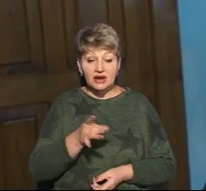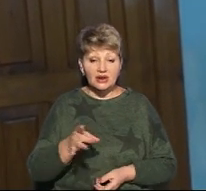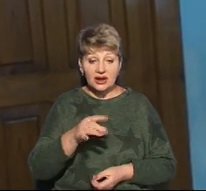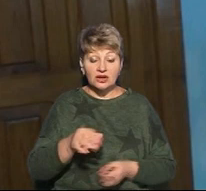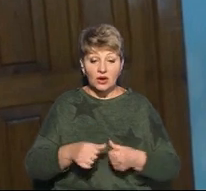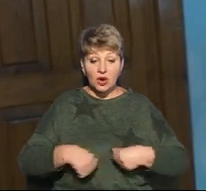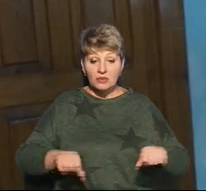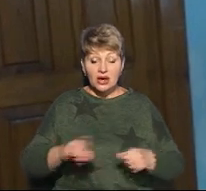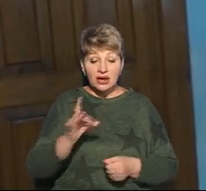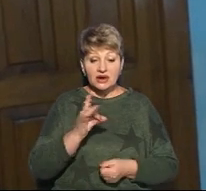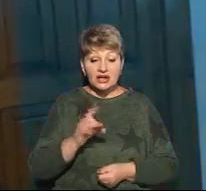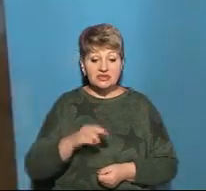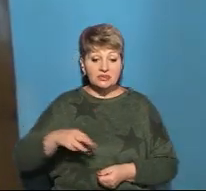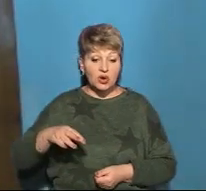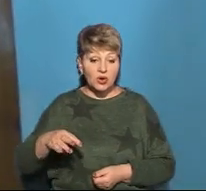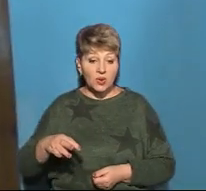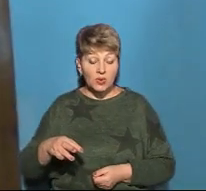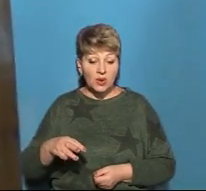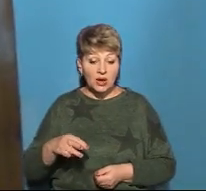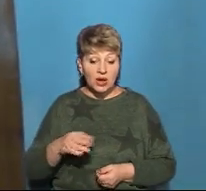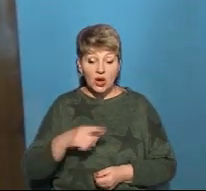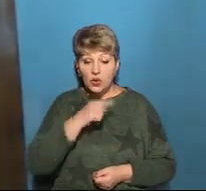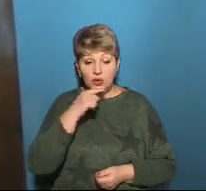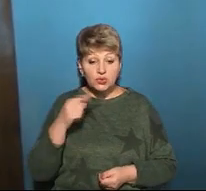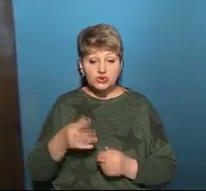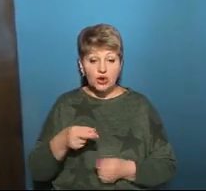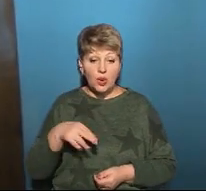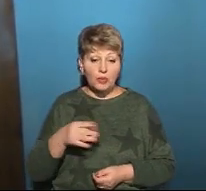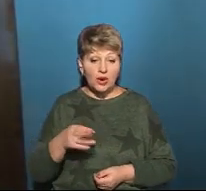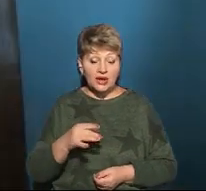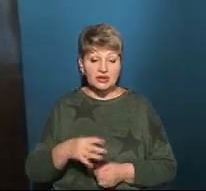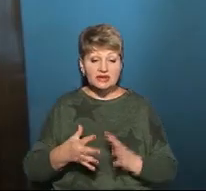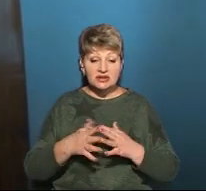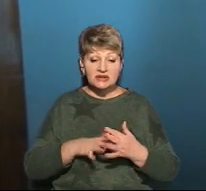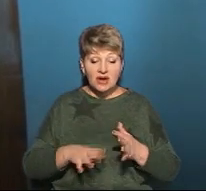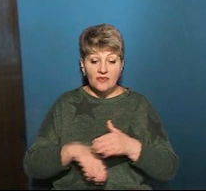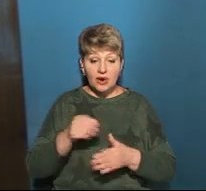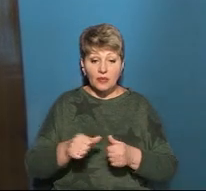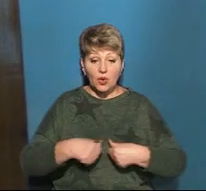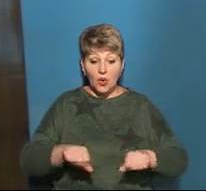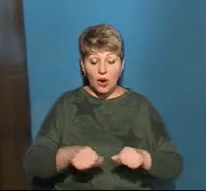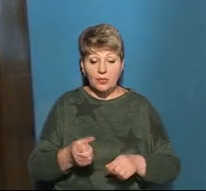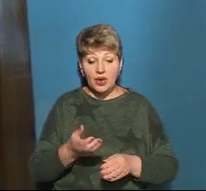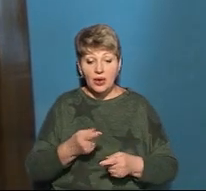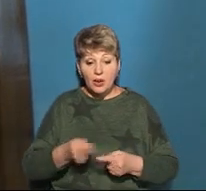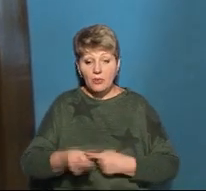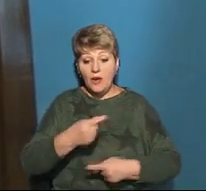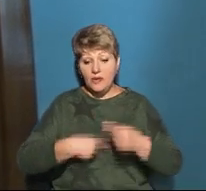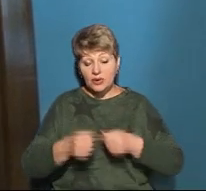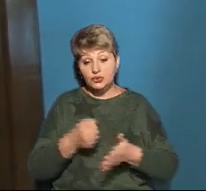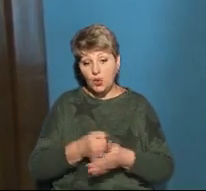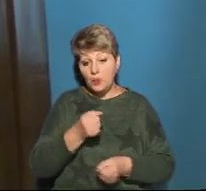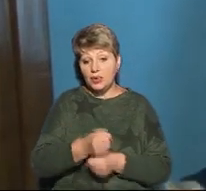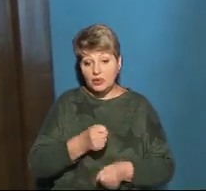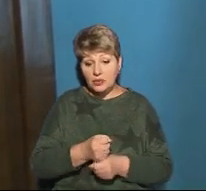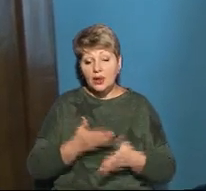ТВК Раїса Мазовецька. Руськополянську сільську територіальну виборчу комісію завернуто на доопрацювання, тому що